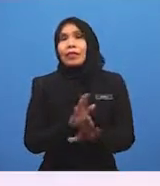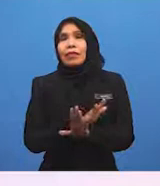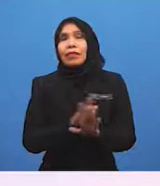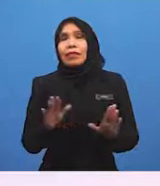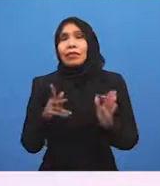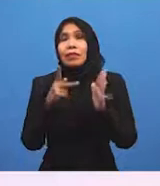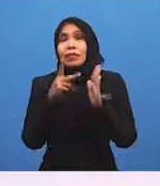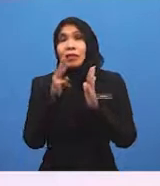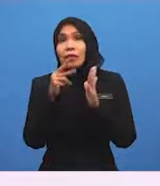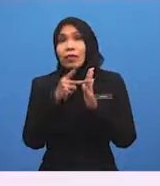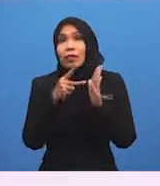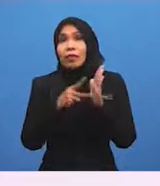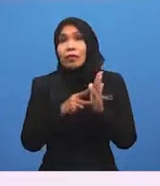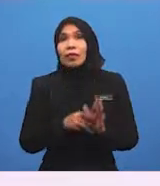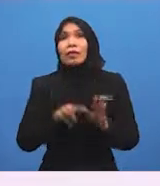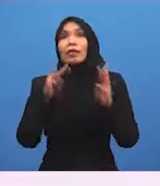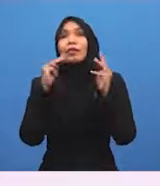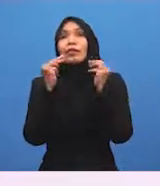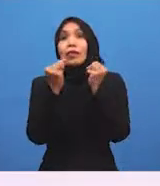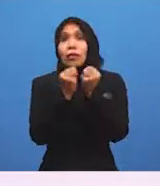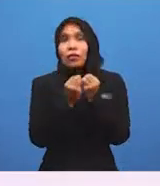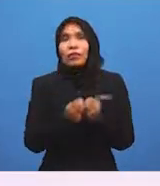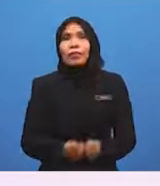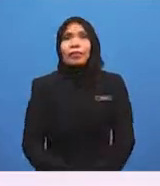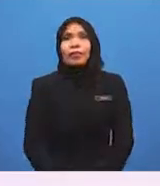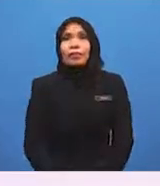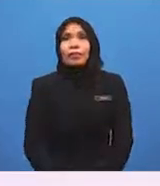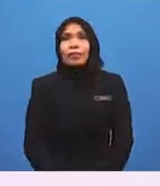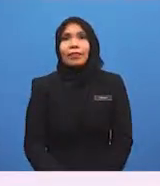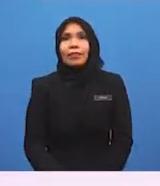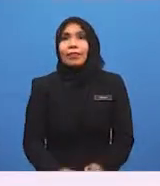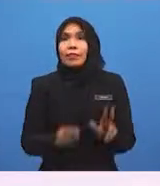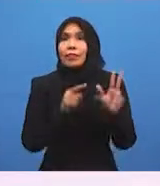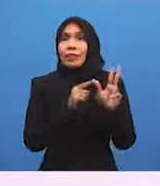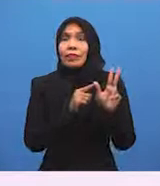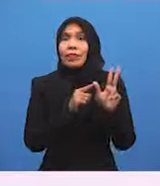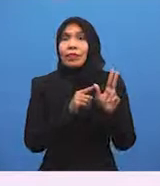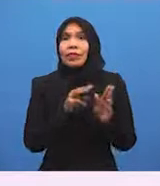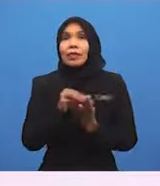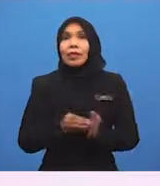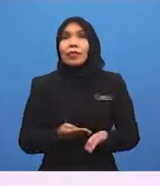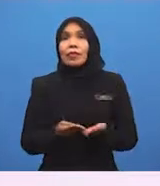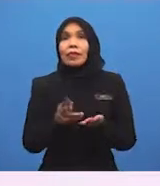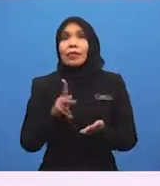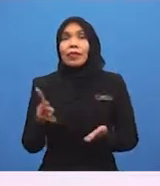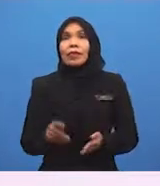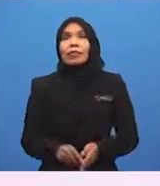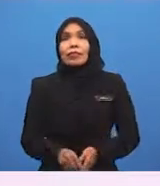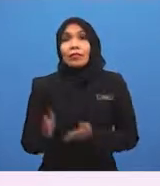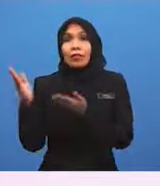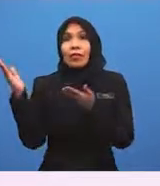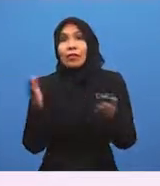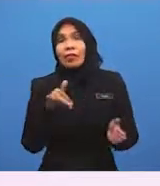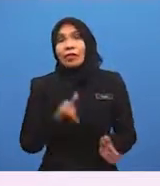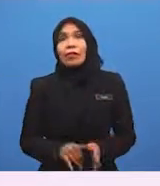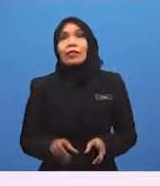kaum. Cikgu ulang ya. Cara bersikap adil yang ketiga ialah memberikan layanan yang